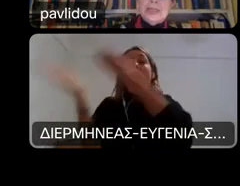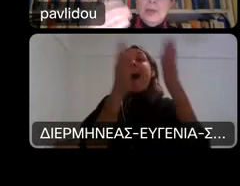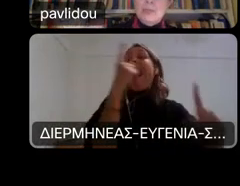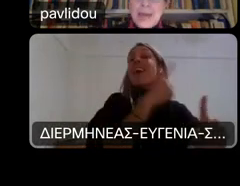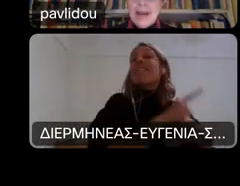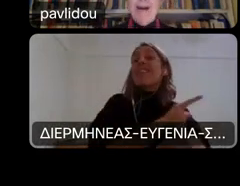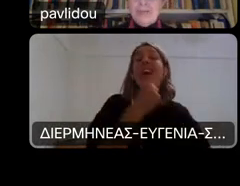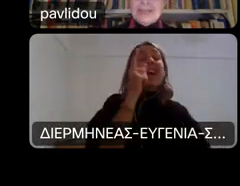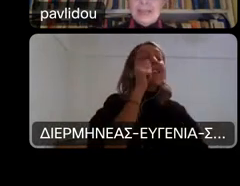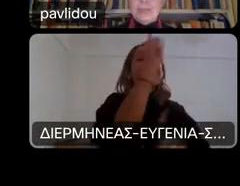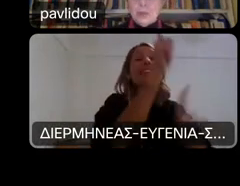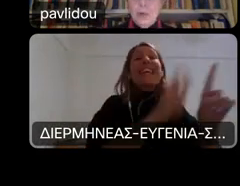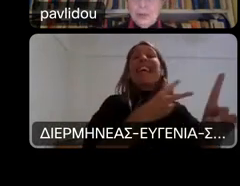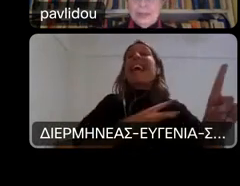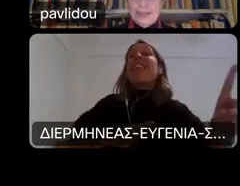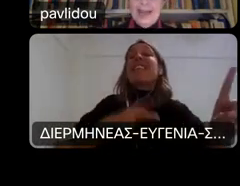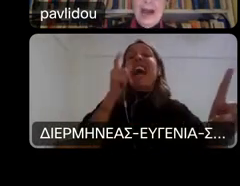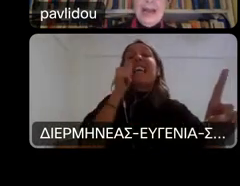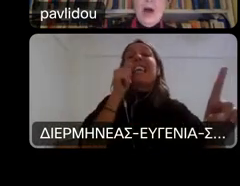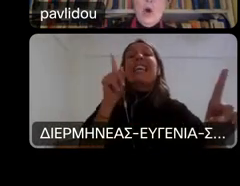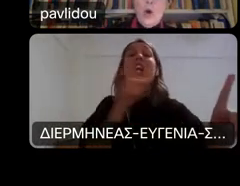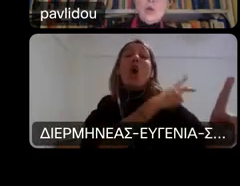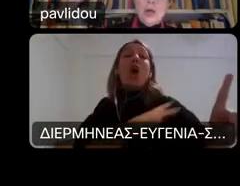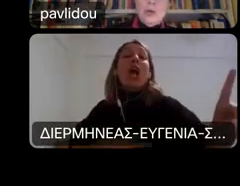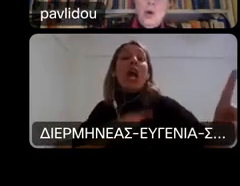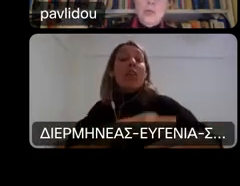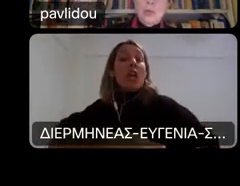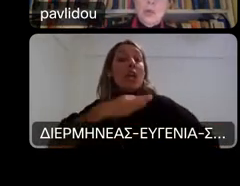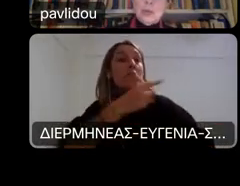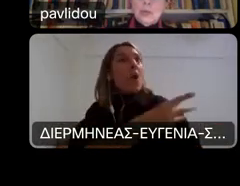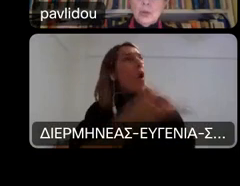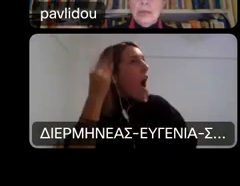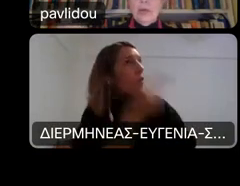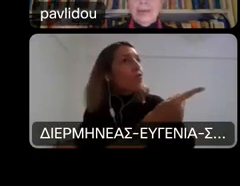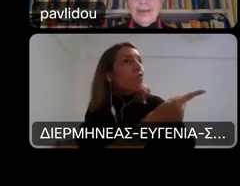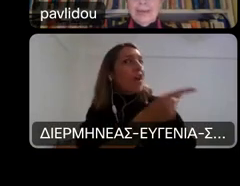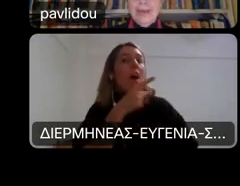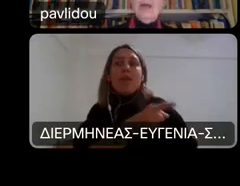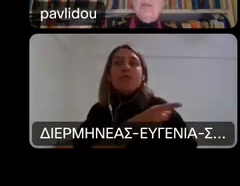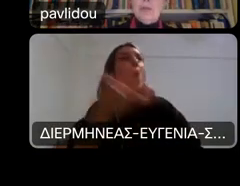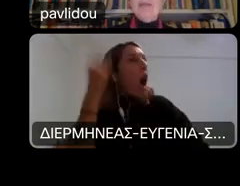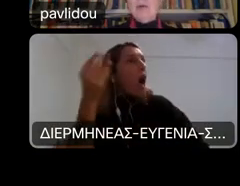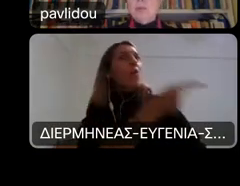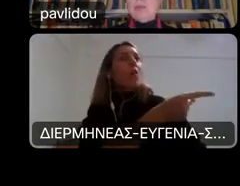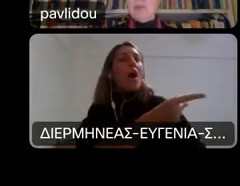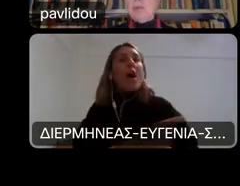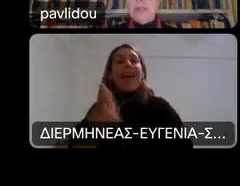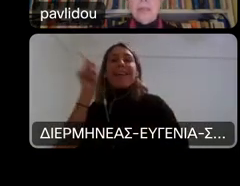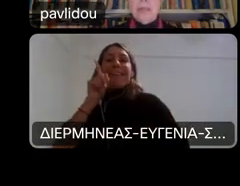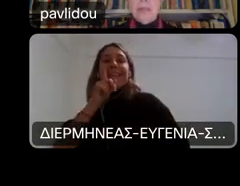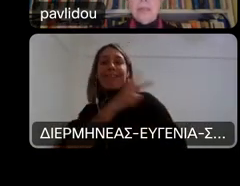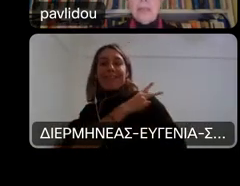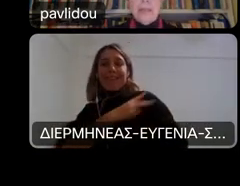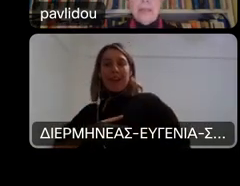Προσέξτε, δεν είμαι υπέρ αυτής της προσφώνησης. Αλλά όσο ακόμη ακουγόταν το κύριο καθηγητά, ποτέ δεν ακούστηκε το